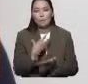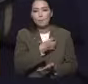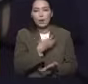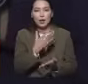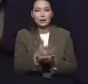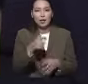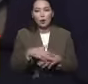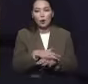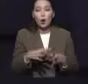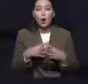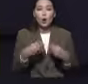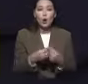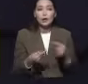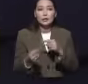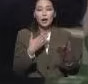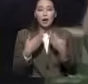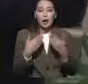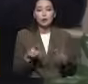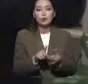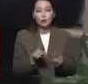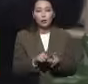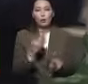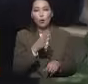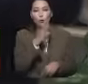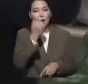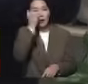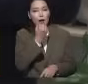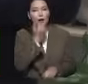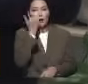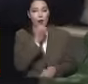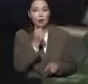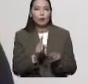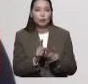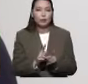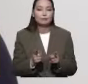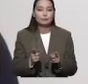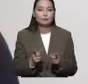қатар отбасындағы қарым-қатынастың беріктігі де уақытылы алғыс білдіруге байланысты